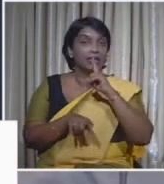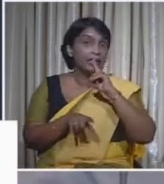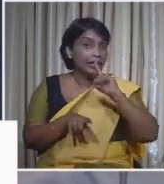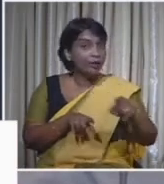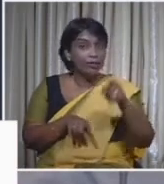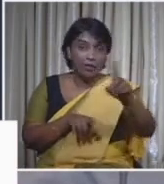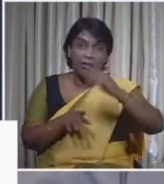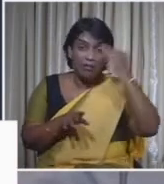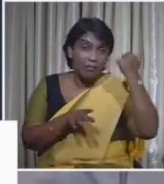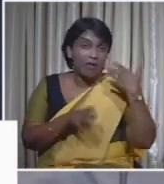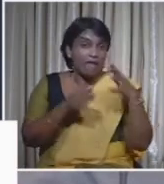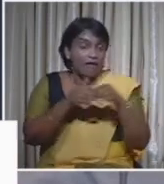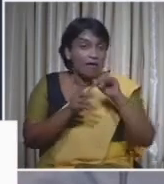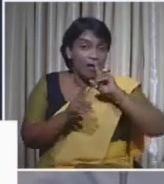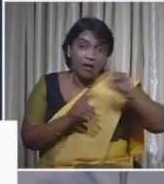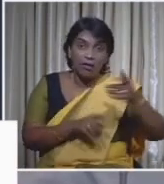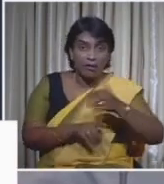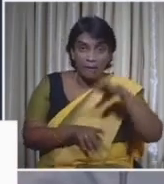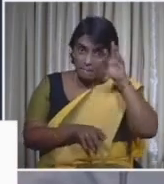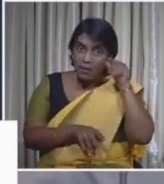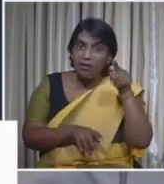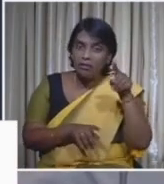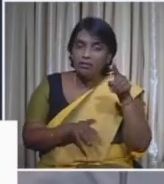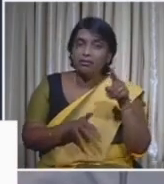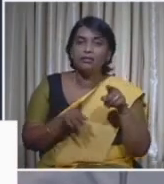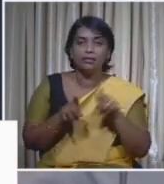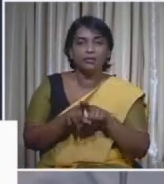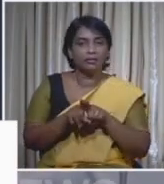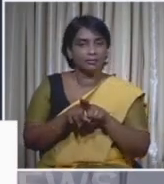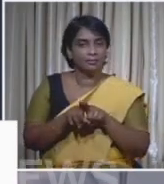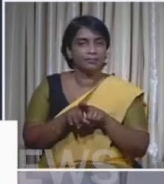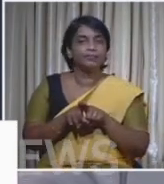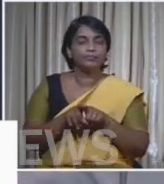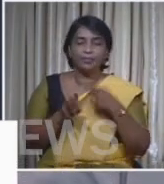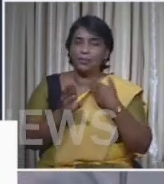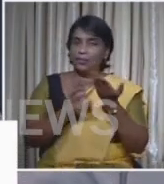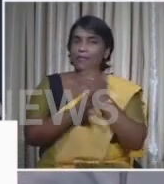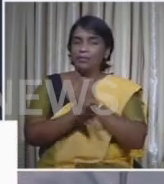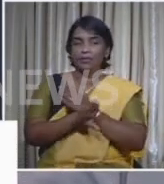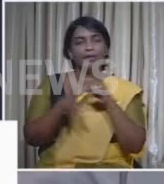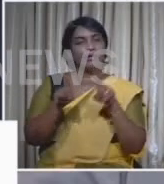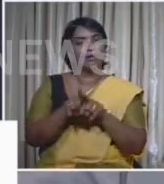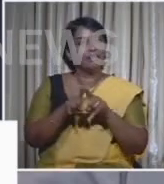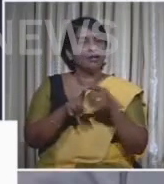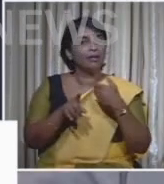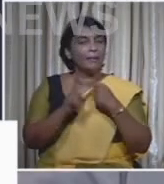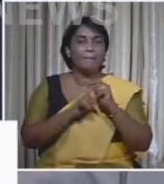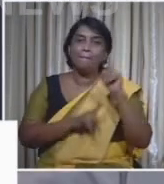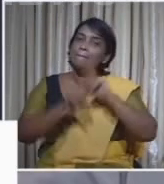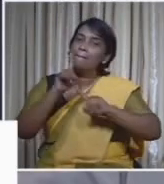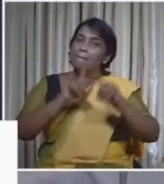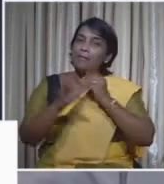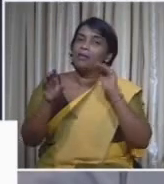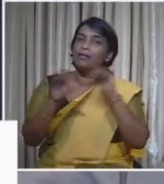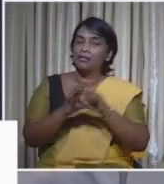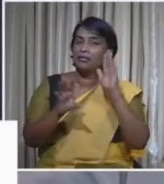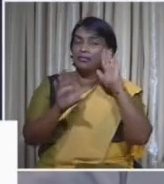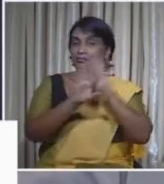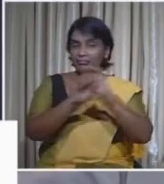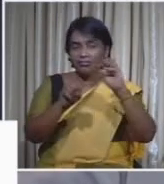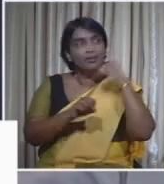එතුමා ඒකට එකඟ වෙනවද කියලා මං අහනවා. ගරු කතානායකතුමනි, පසුකීයදා මම පාර්ලිමේන්තුවේ සිදු කළ